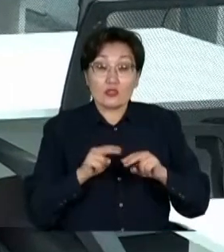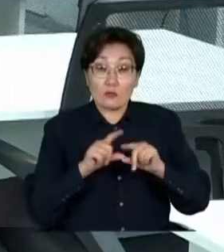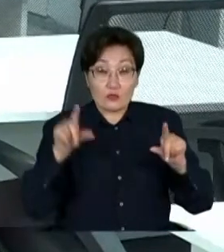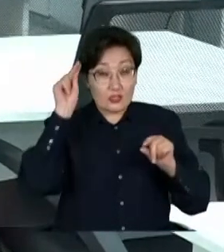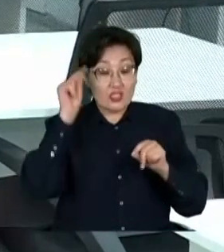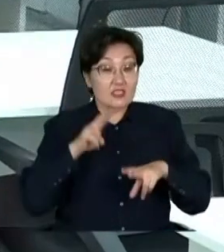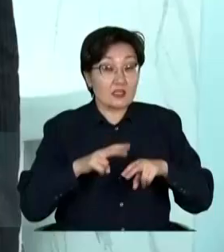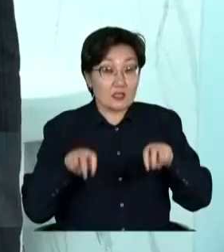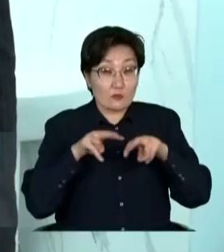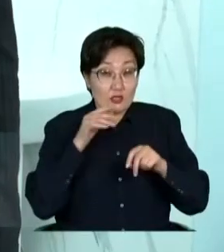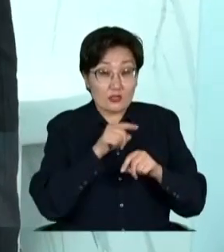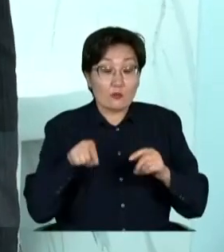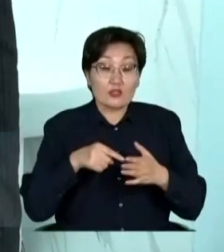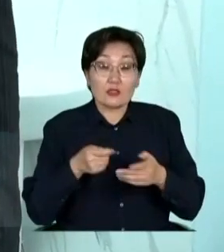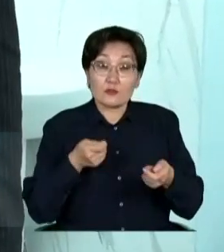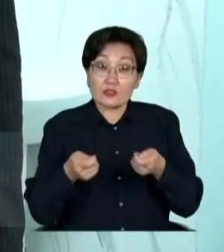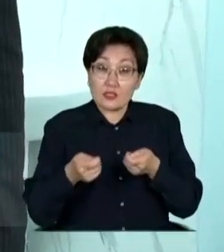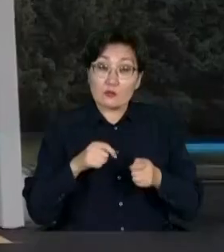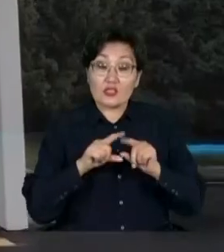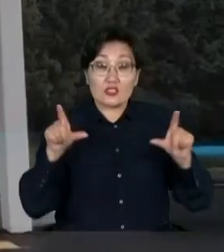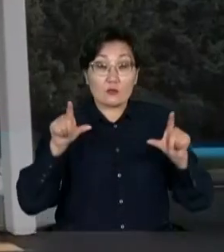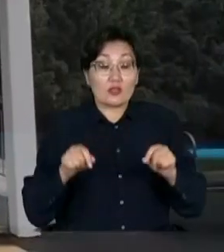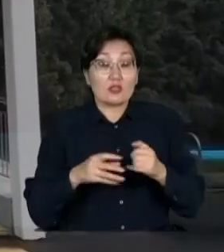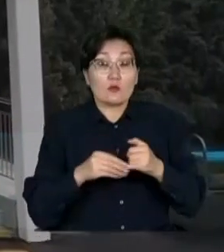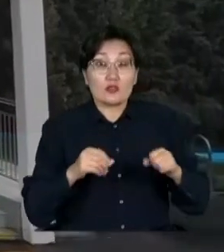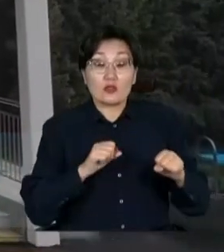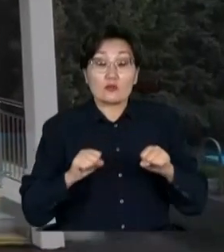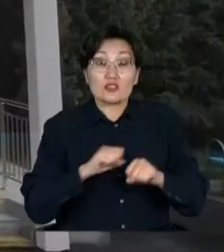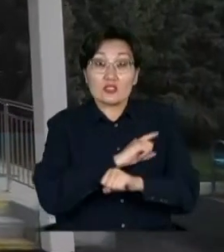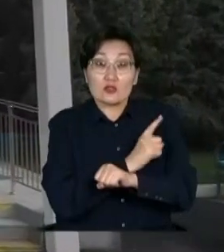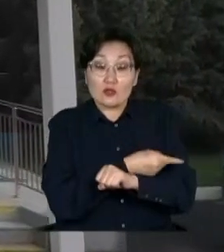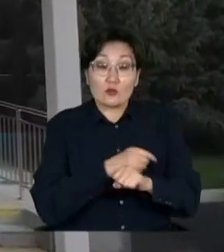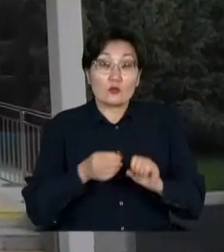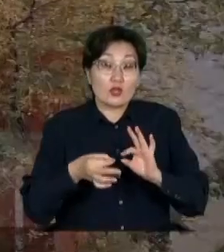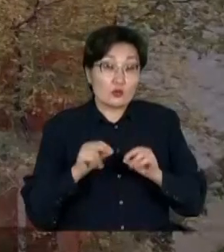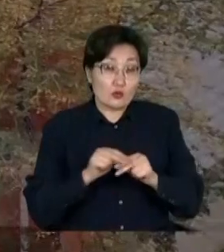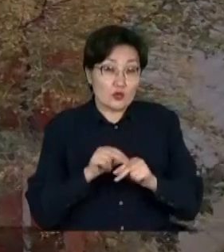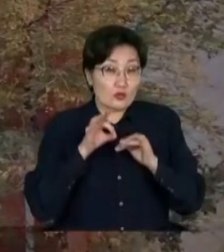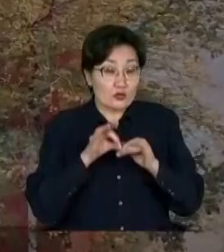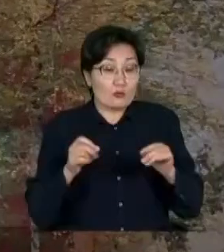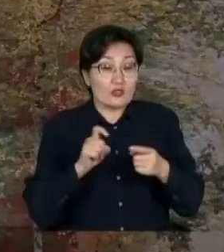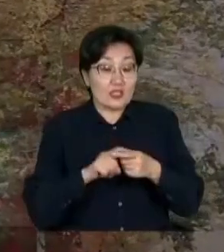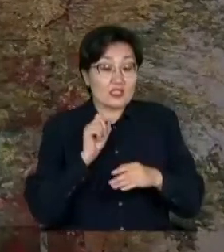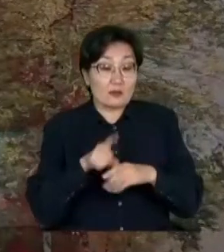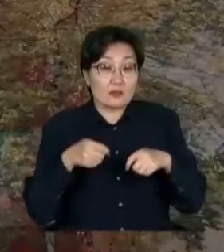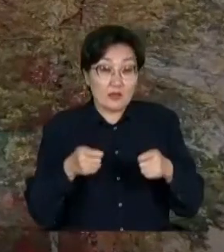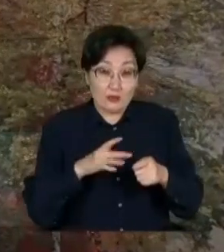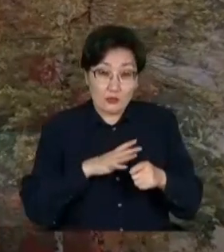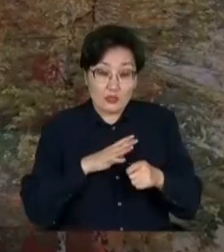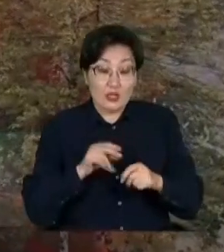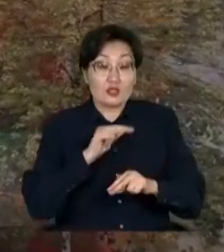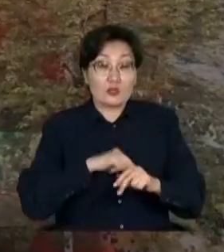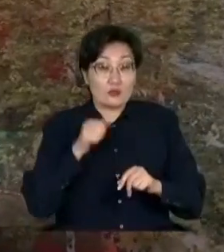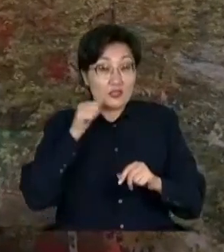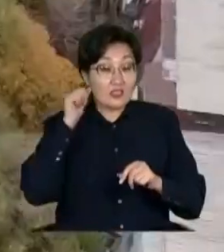ошағын тексеру кезінде мегаполис әкімі мектепті сейсмикалық нығайту мен күрделі жөндеуден өткізу жөнінде тапсырма берген еді. Жұмыс